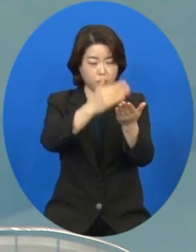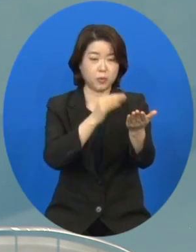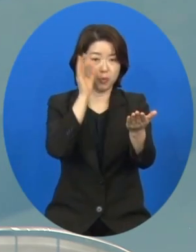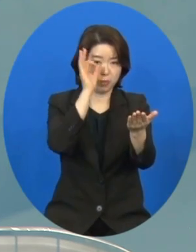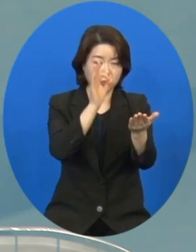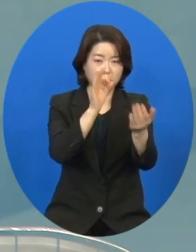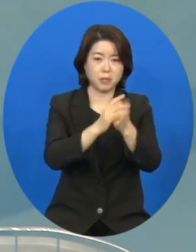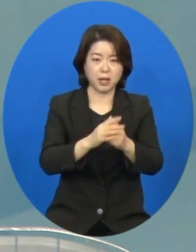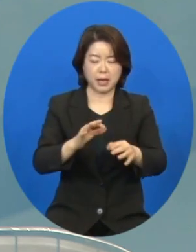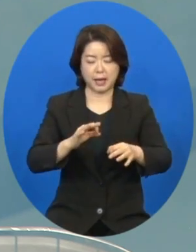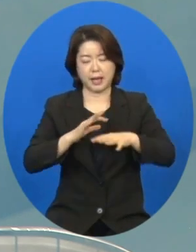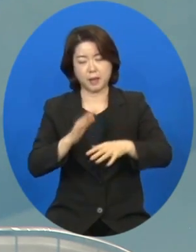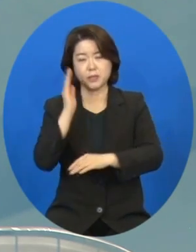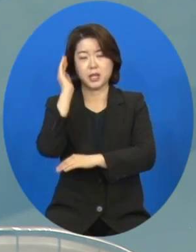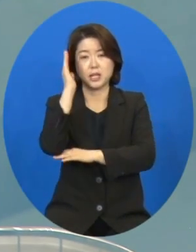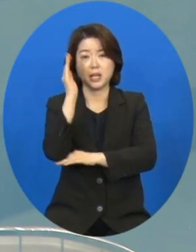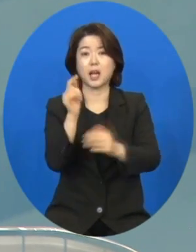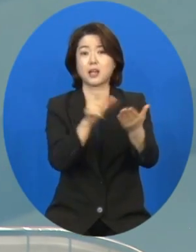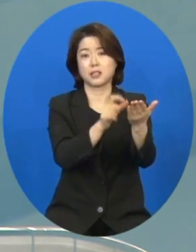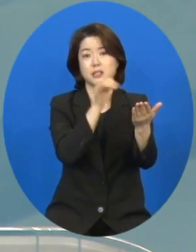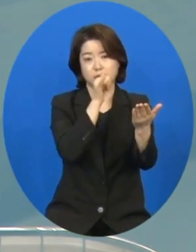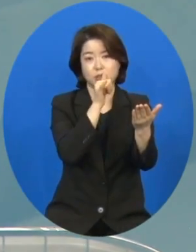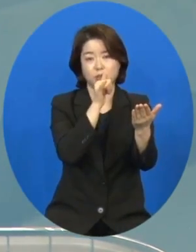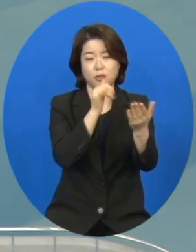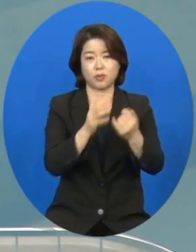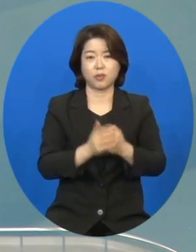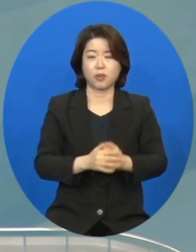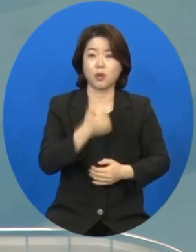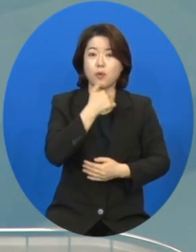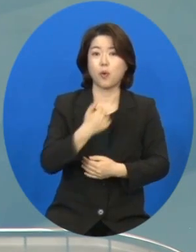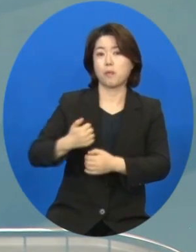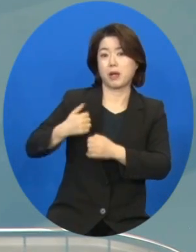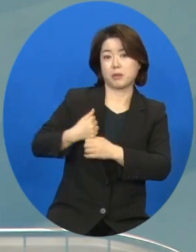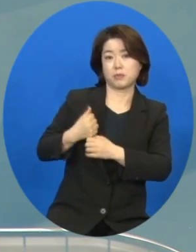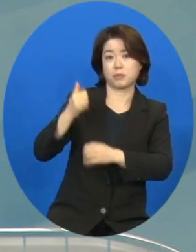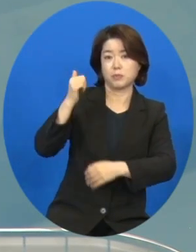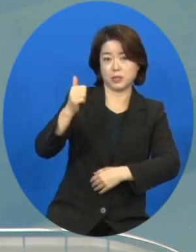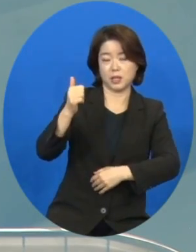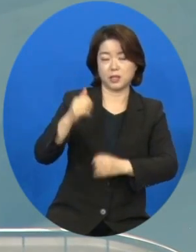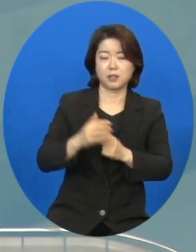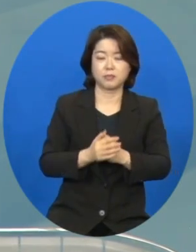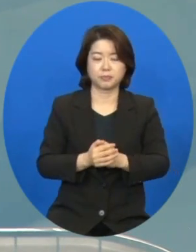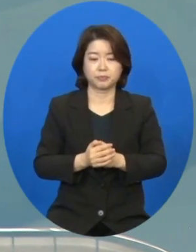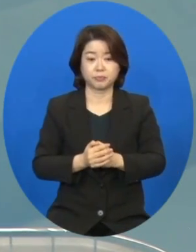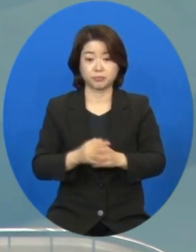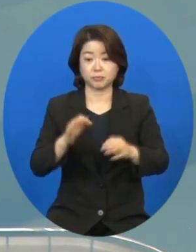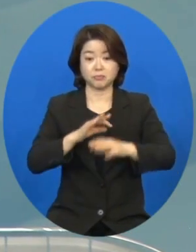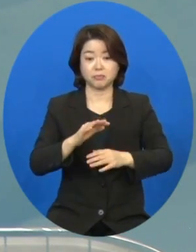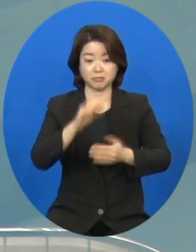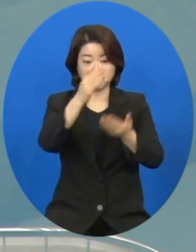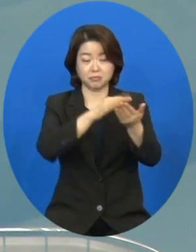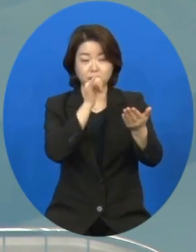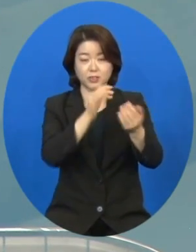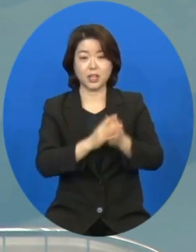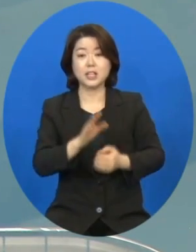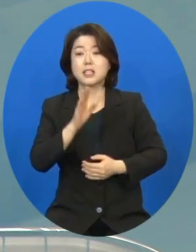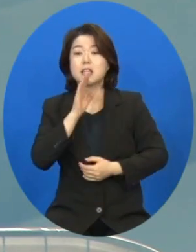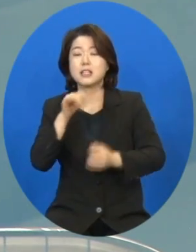만한 그런 이야기가 나옵니다. 빌라도가 진리가 무엇이냐 하고 예수님께 물은